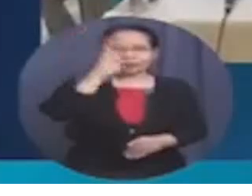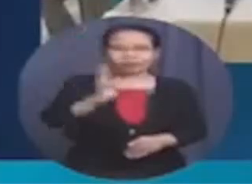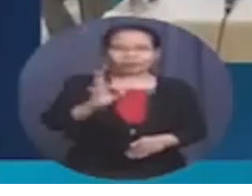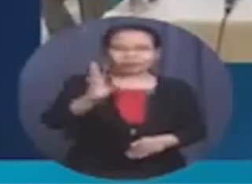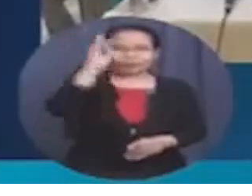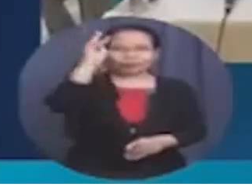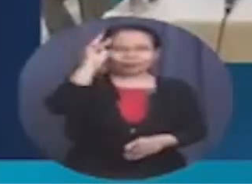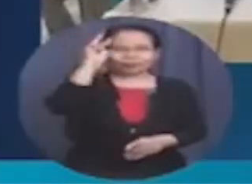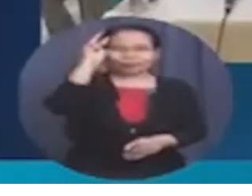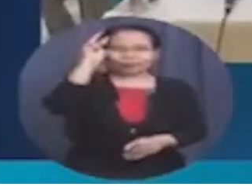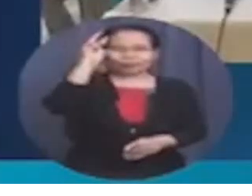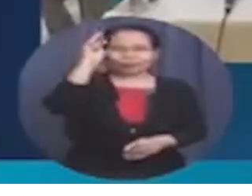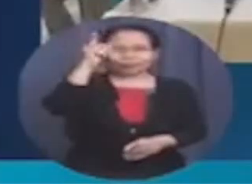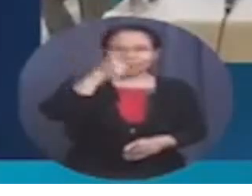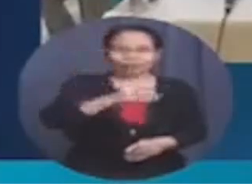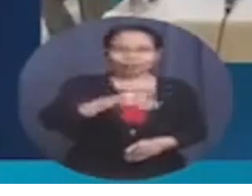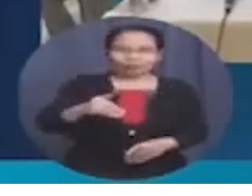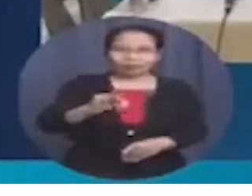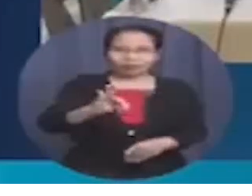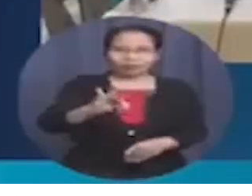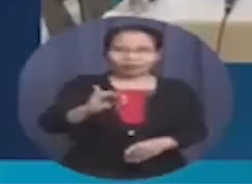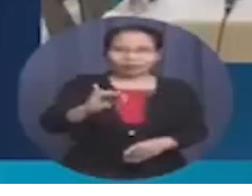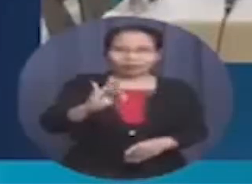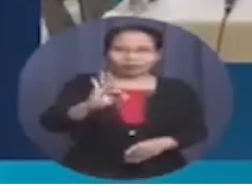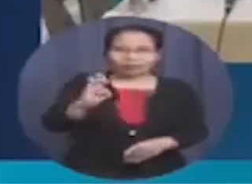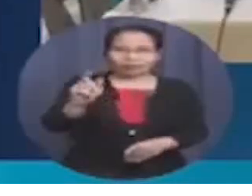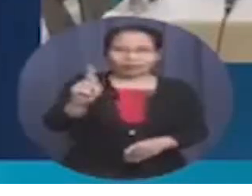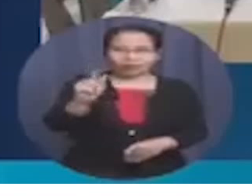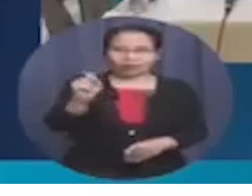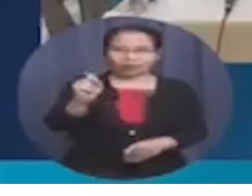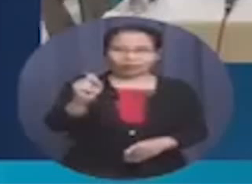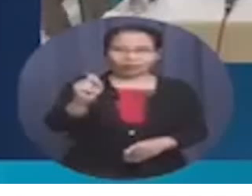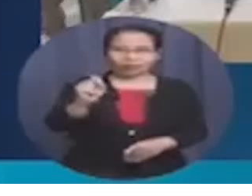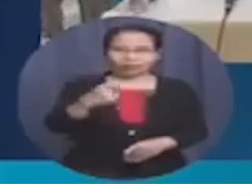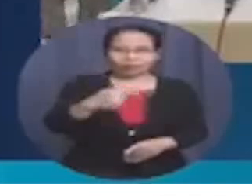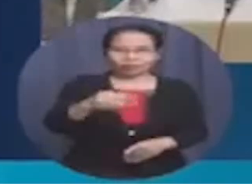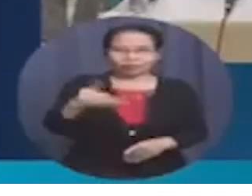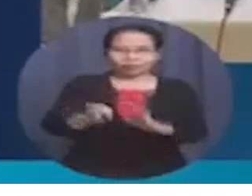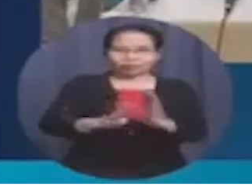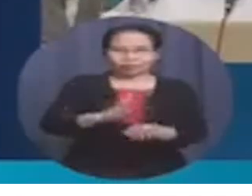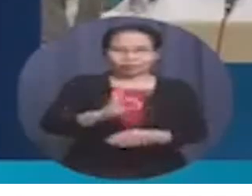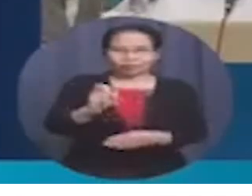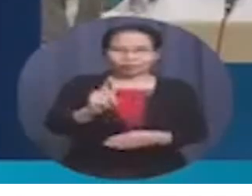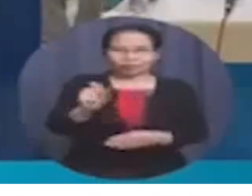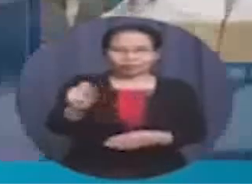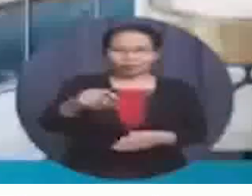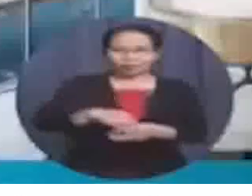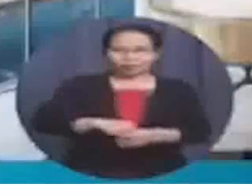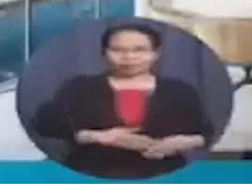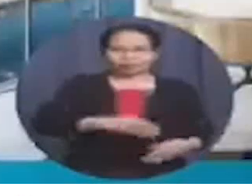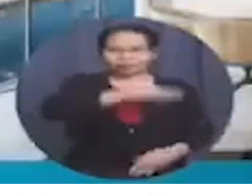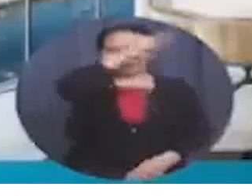pinagpapangaral niya. Binuo ang Diyos niya, naging fetus daw. Yun daw, Diyos niya, naging fetus. Nandun daw sa